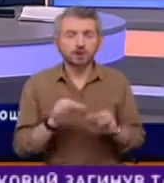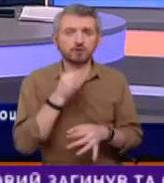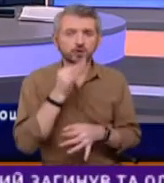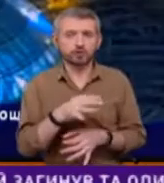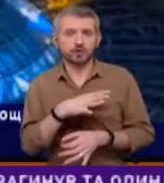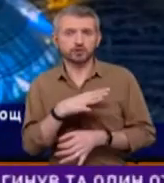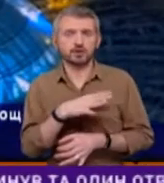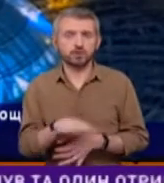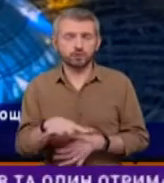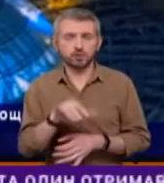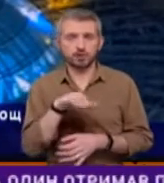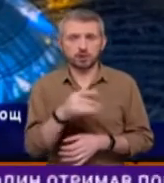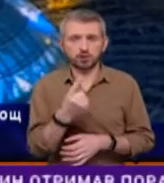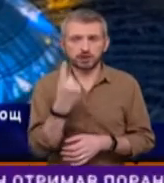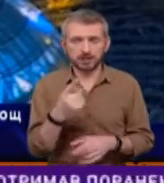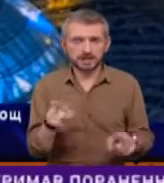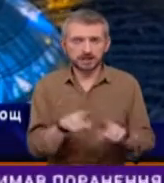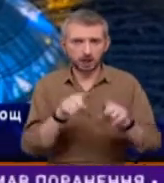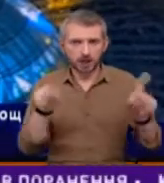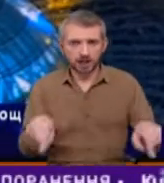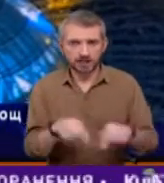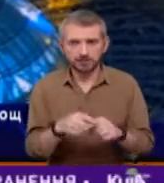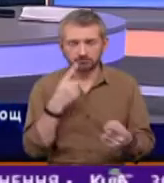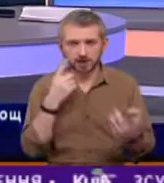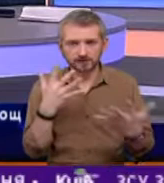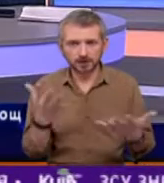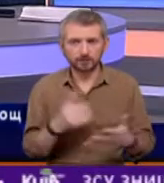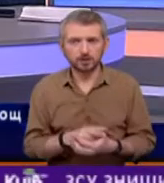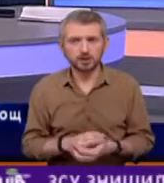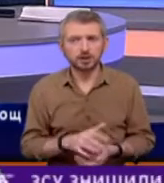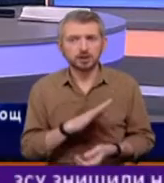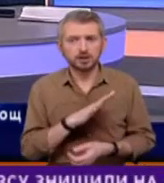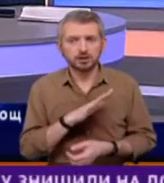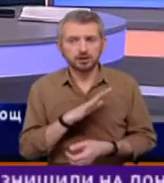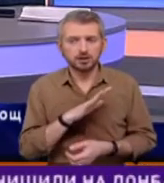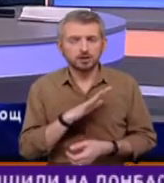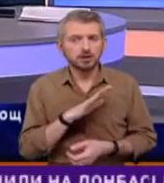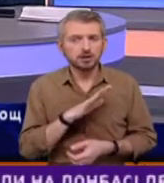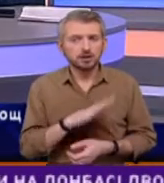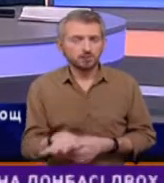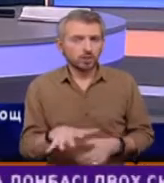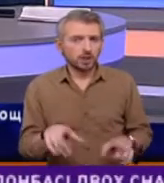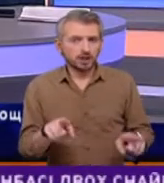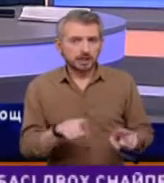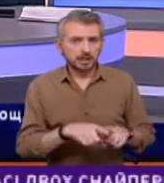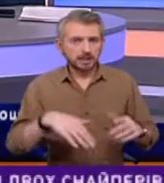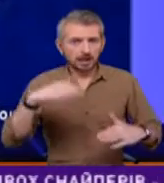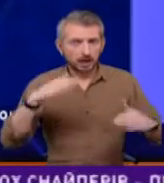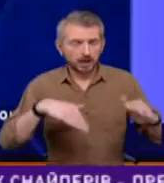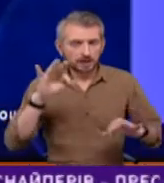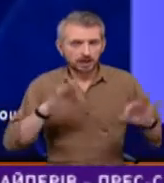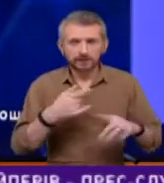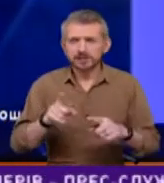не було в УТ1 такої картинки, як от зараз? Яскравої, не було фактично. Не було таких рейтингів. Це